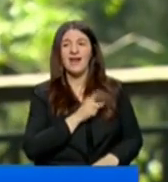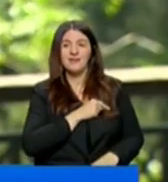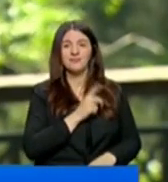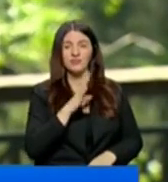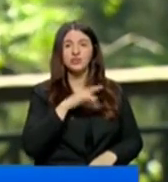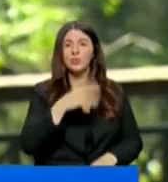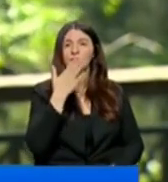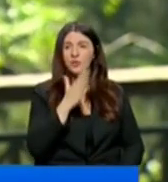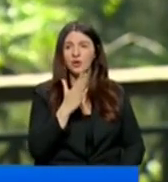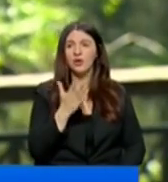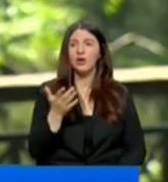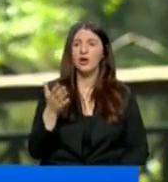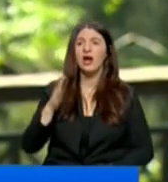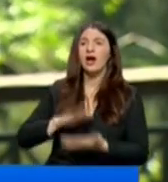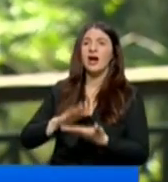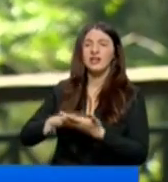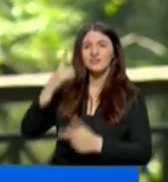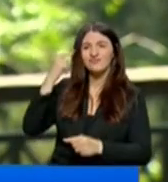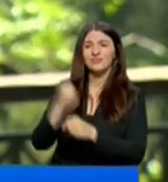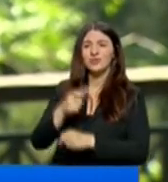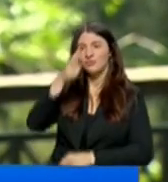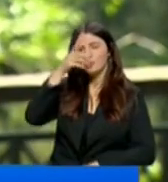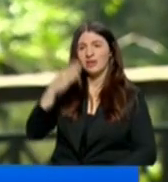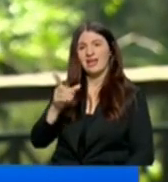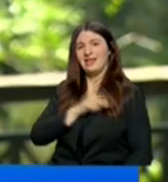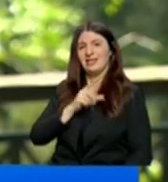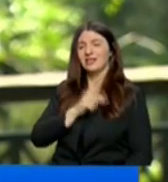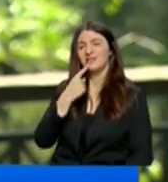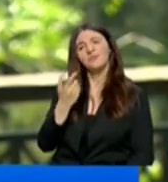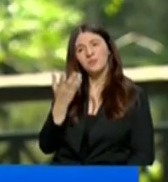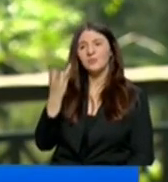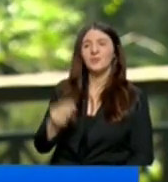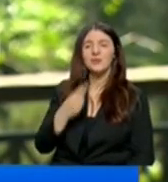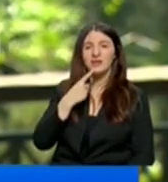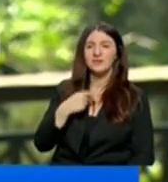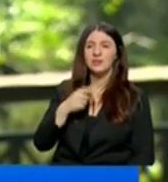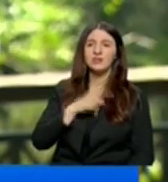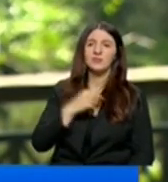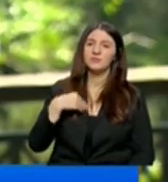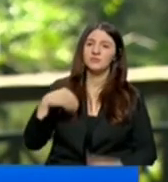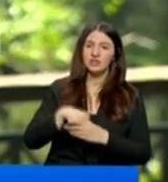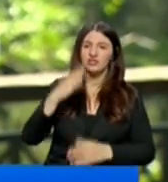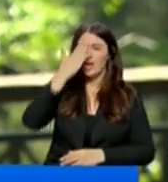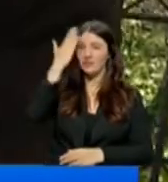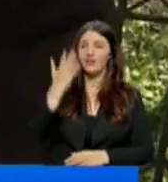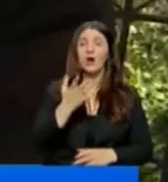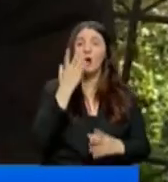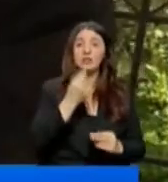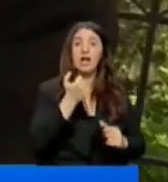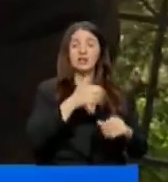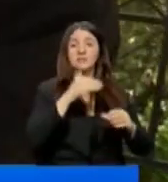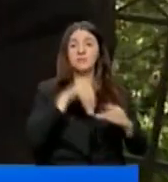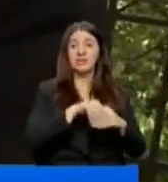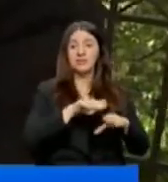olurdu, şimdi yok. Arkadaşlar ısrar ediyorlar Türk bayrağı tak diye. Olur dedim, takalım. Takmak da bizim için şeref. Peki tabii, olur da altı